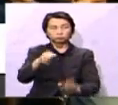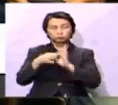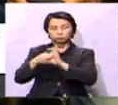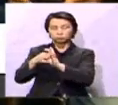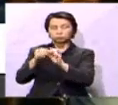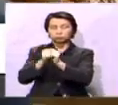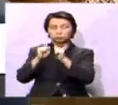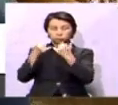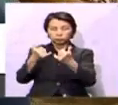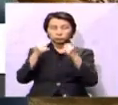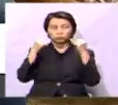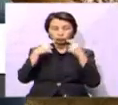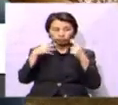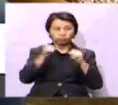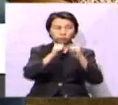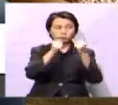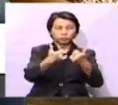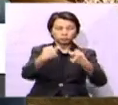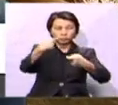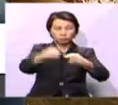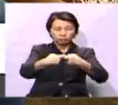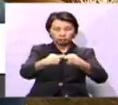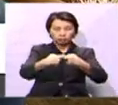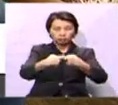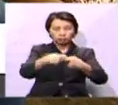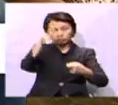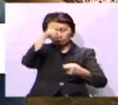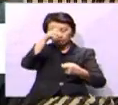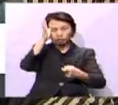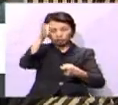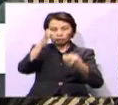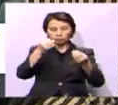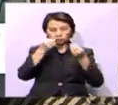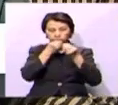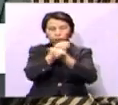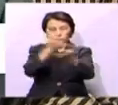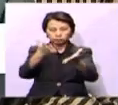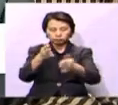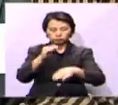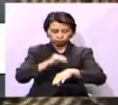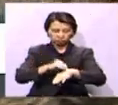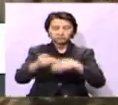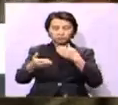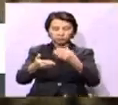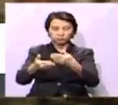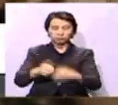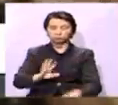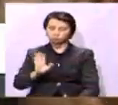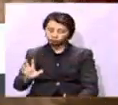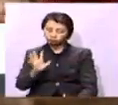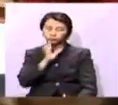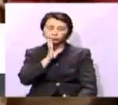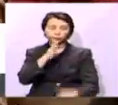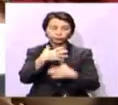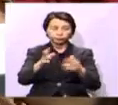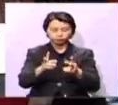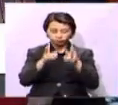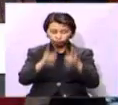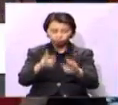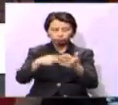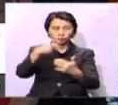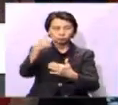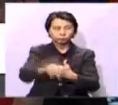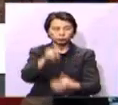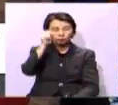syarikat korporat, swasta dan syarikat berkaitan kerajaan akan diumum dalam waktu terdekat. Beliau berkata selepas merasmikan